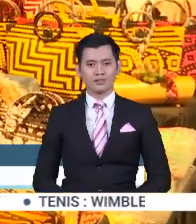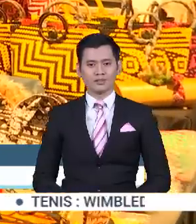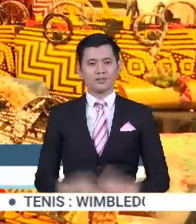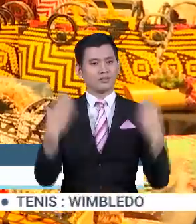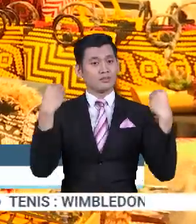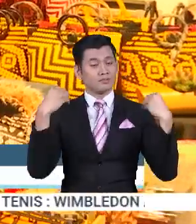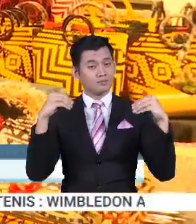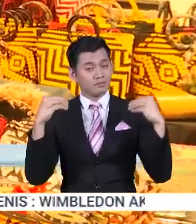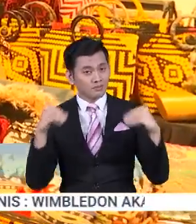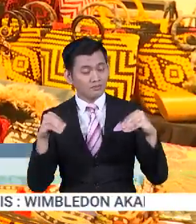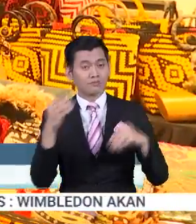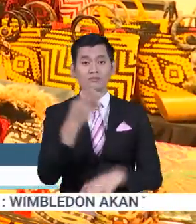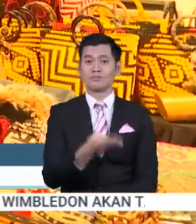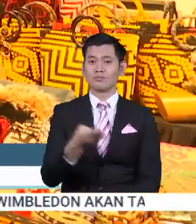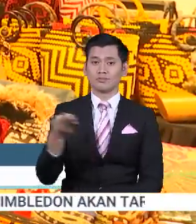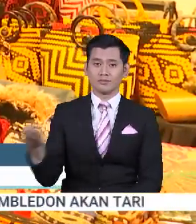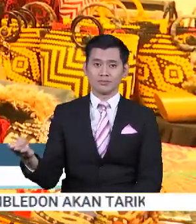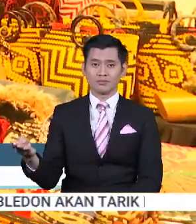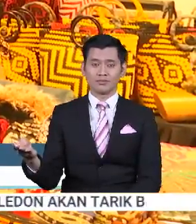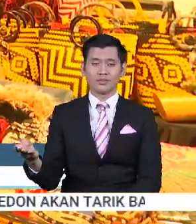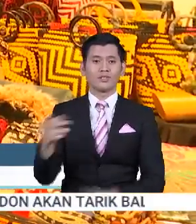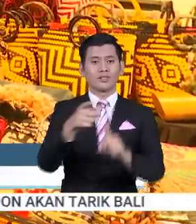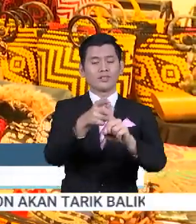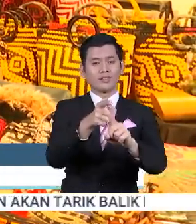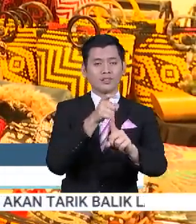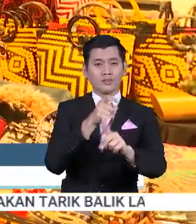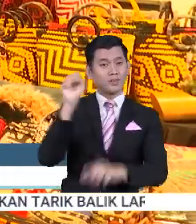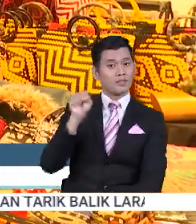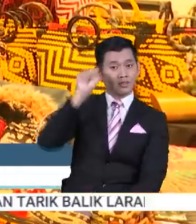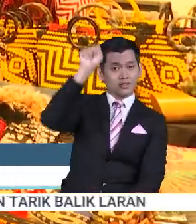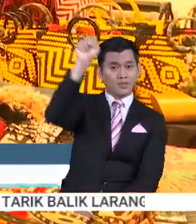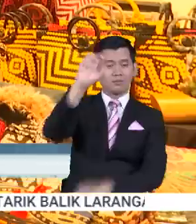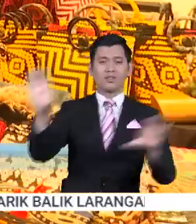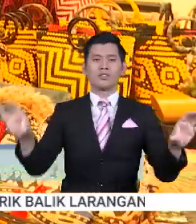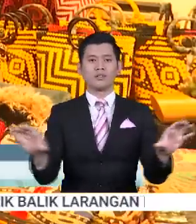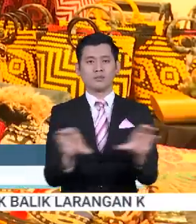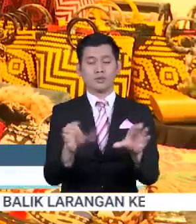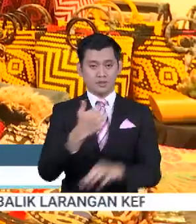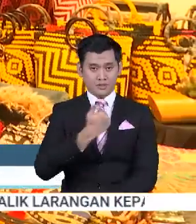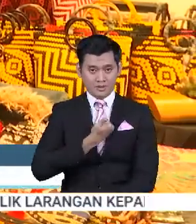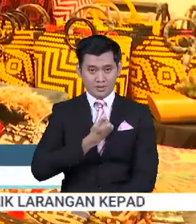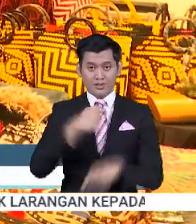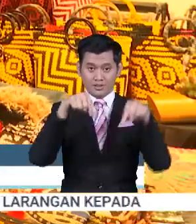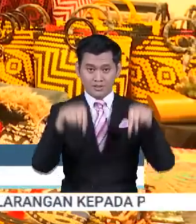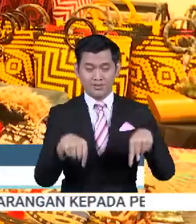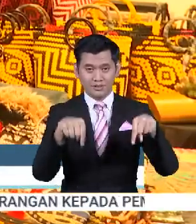Jual barang-barang produk dari Borneo yang diperbuat dari sendirilah di sini.